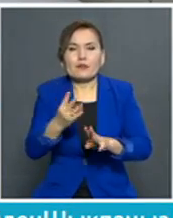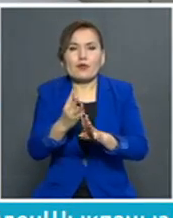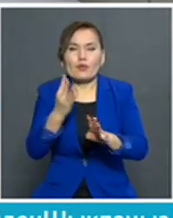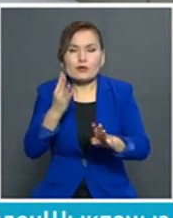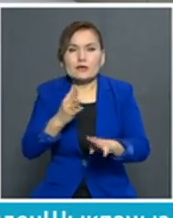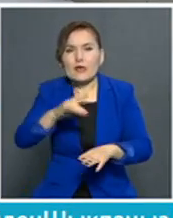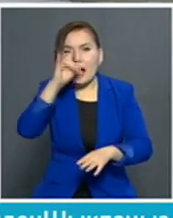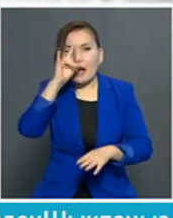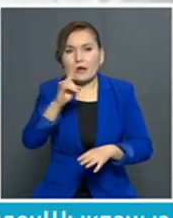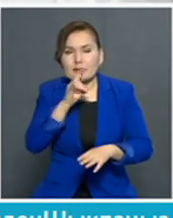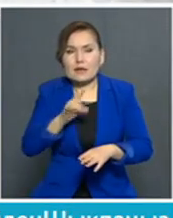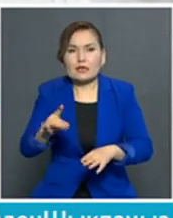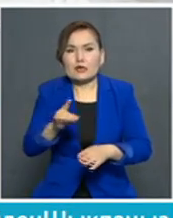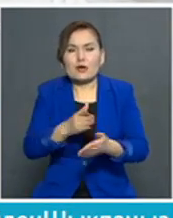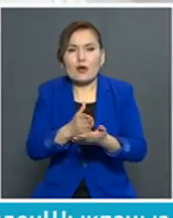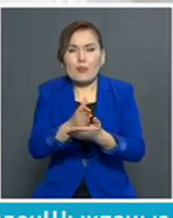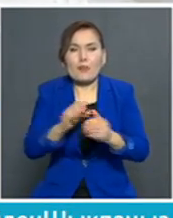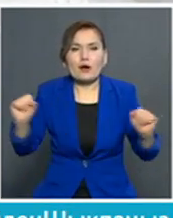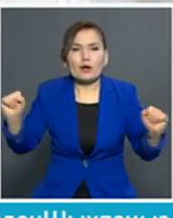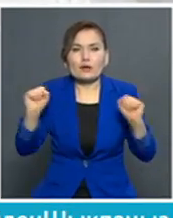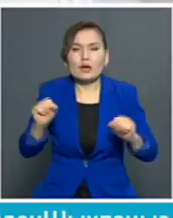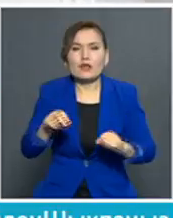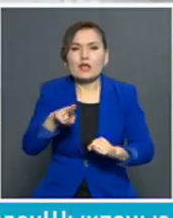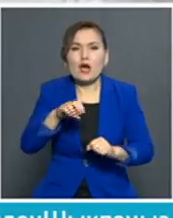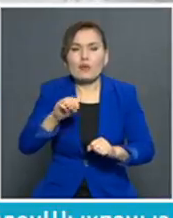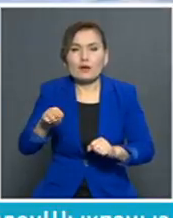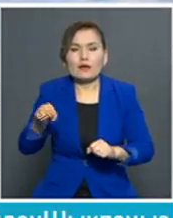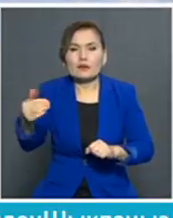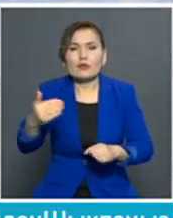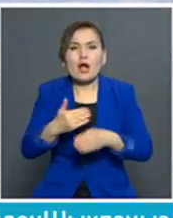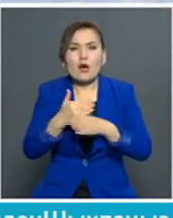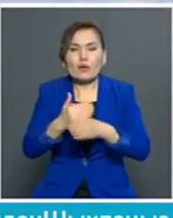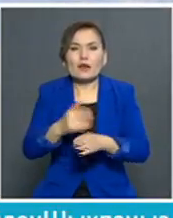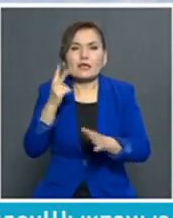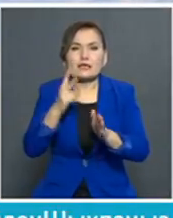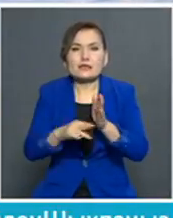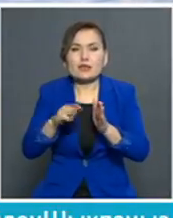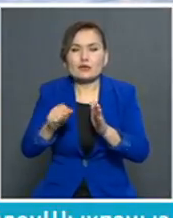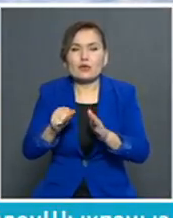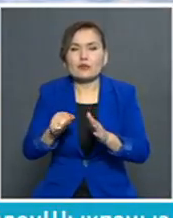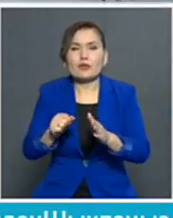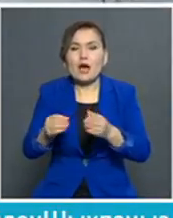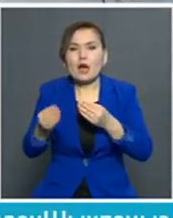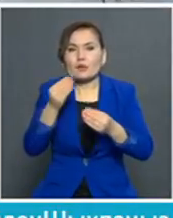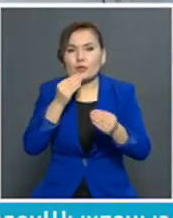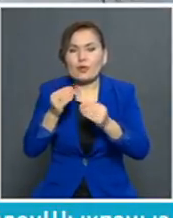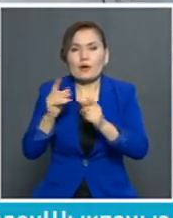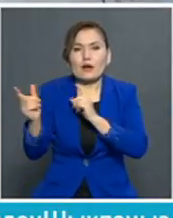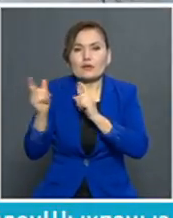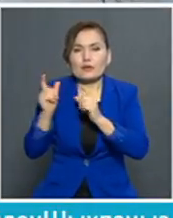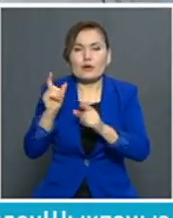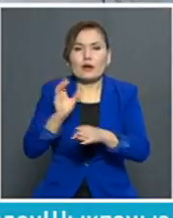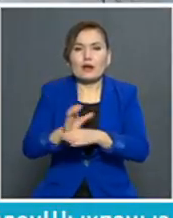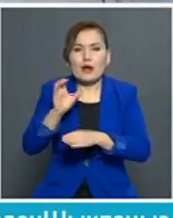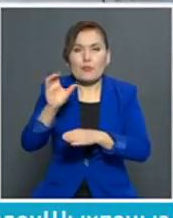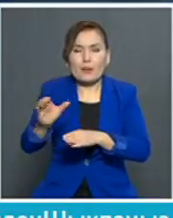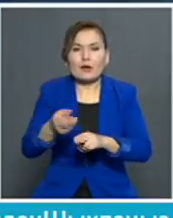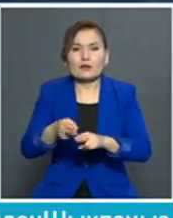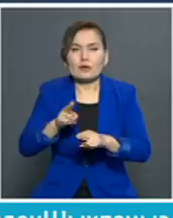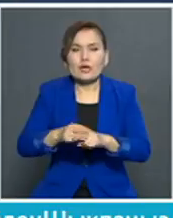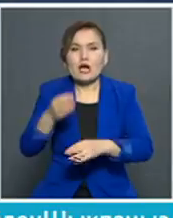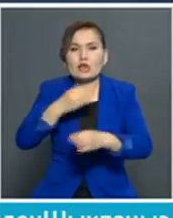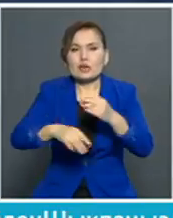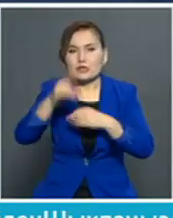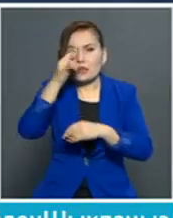еңбек сіңірген қайраткері Дәулет Тұрлыханов игі істі қолға алған. 80 тоннадан астам азық-түлік жүк көліктеріне тиеліп, қайырымдылық керуені